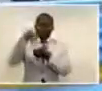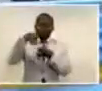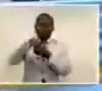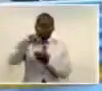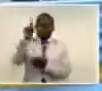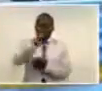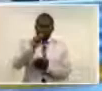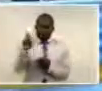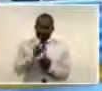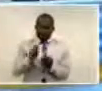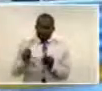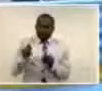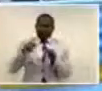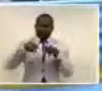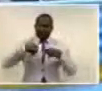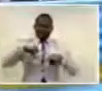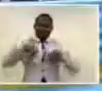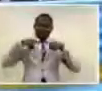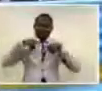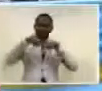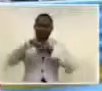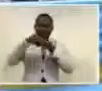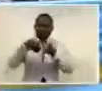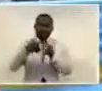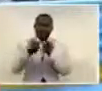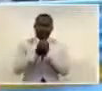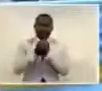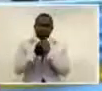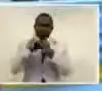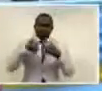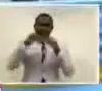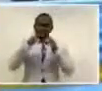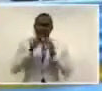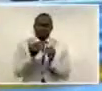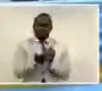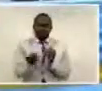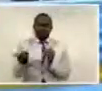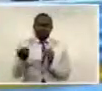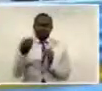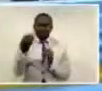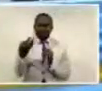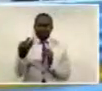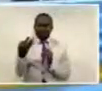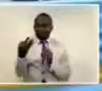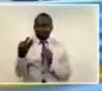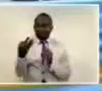Tanzania. Njewe mba ku Gisenyi niho nubatse mfitse inzu n'abana batatu.